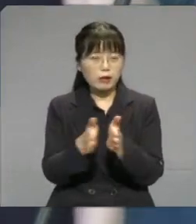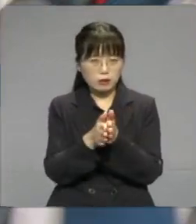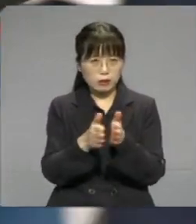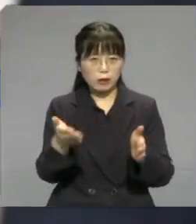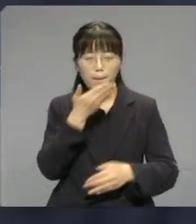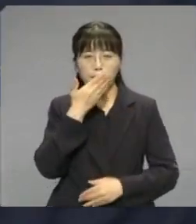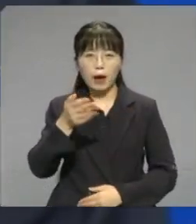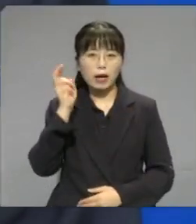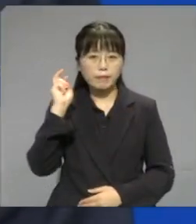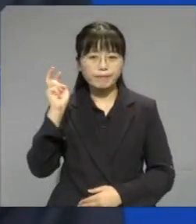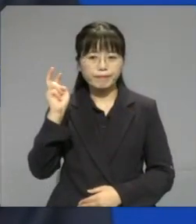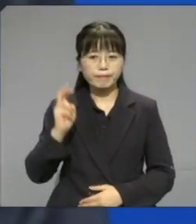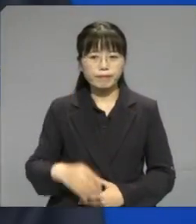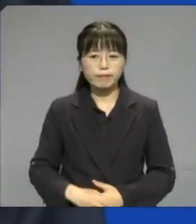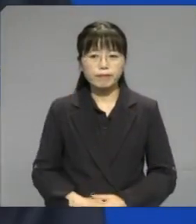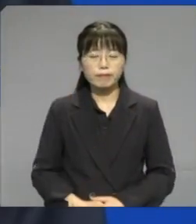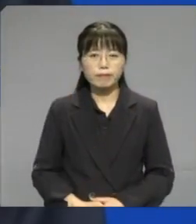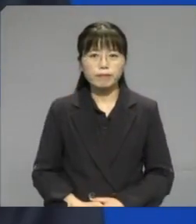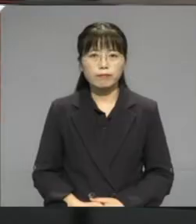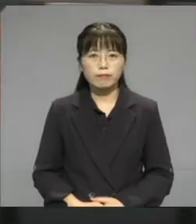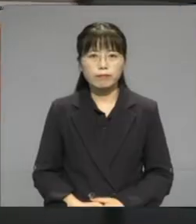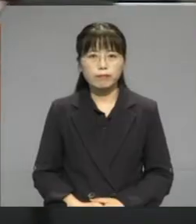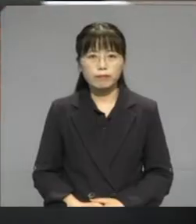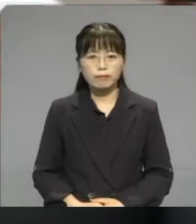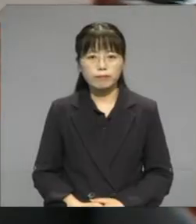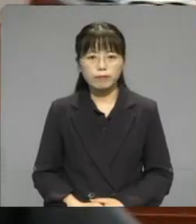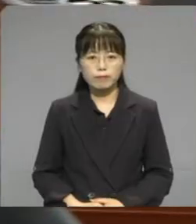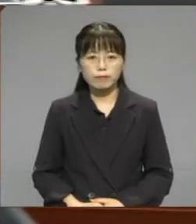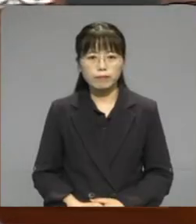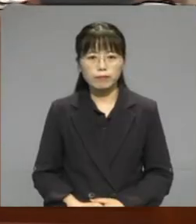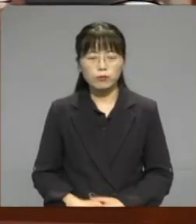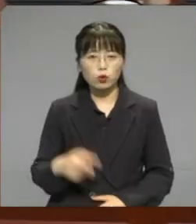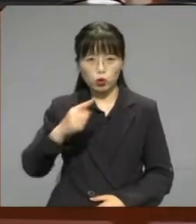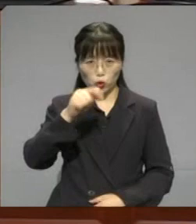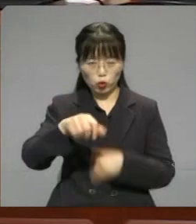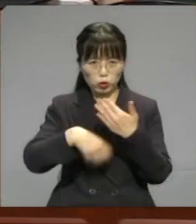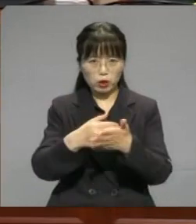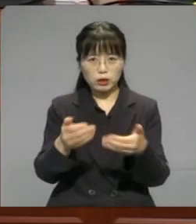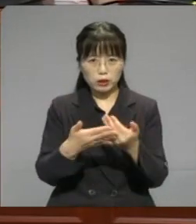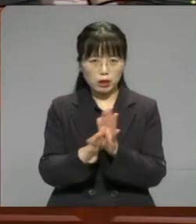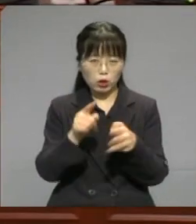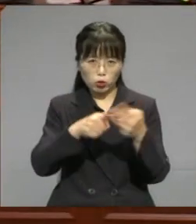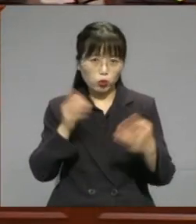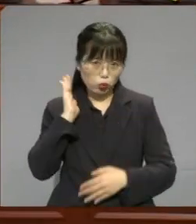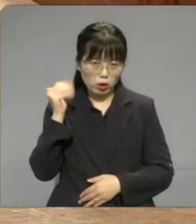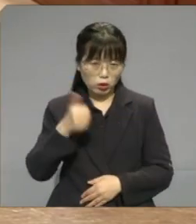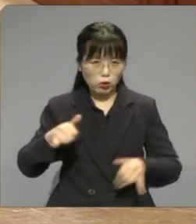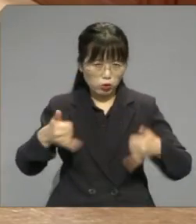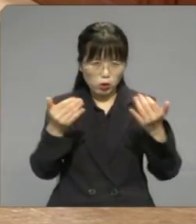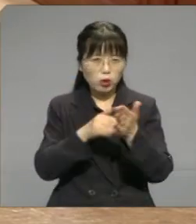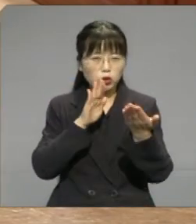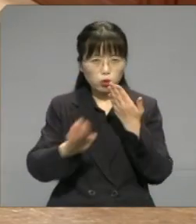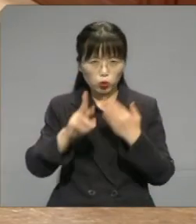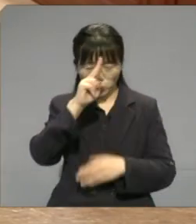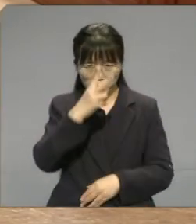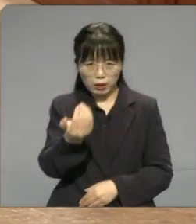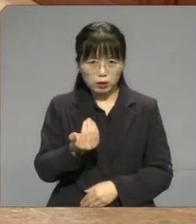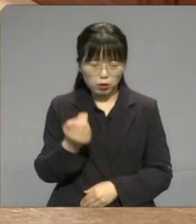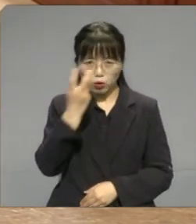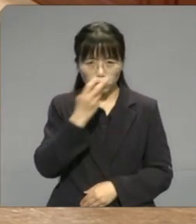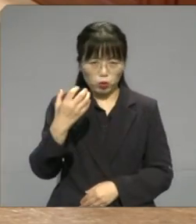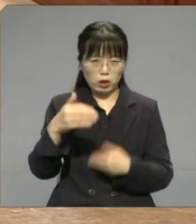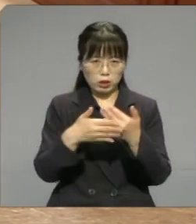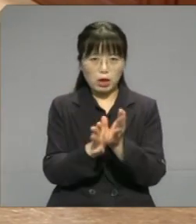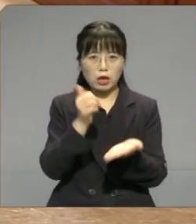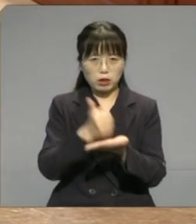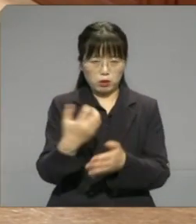열차가 기적 소리를 울리고 있습니다. 조국 혁신당도 윤 대통령의 전화 직후 박정은 전